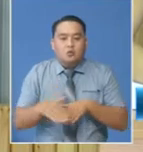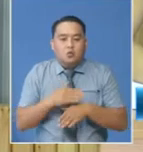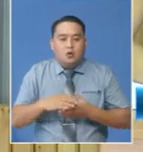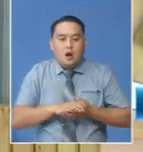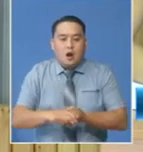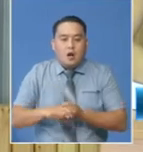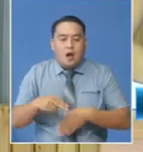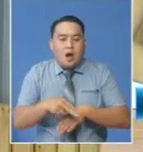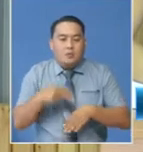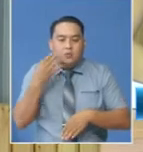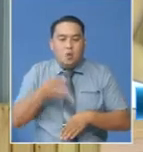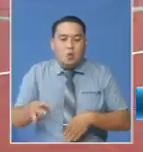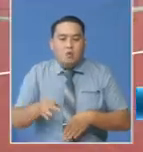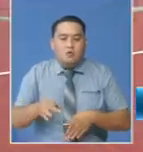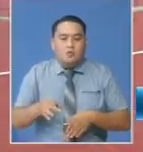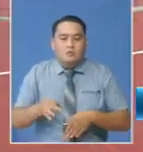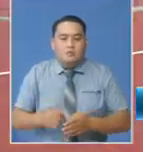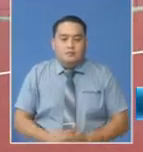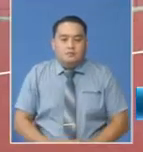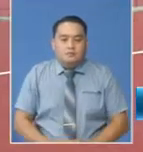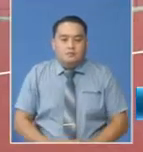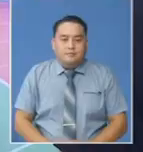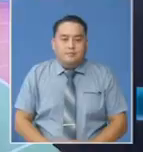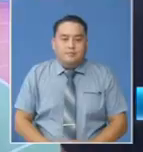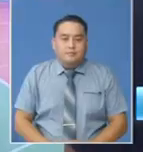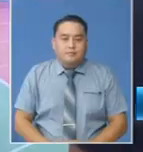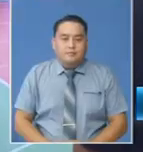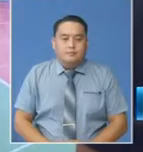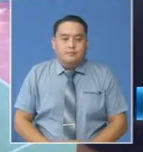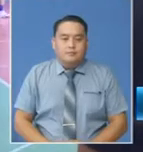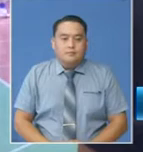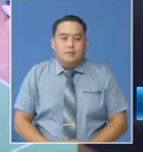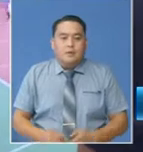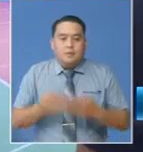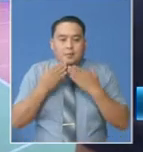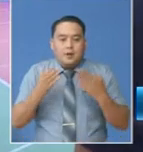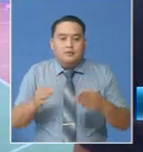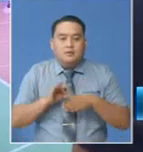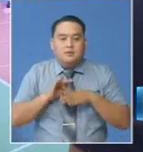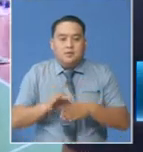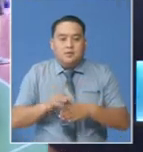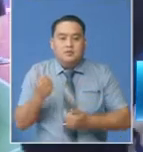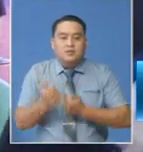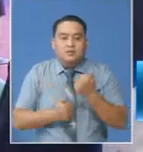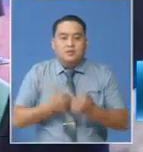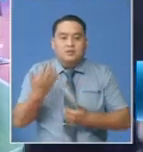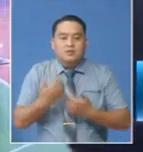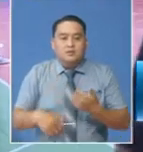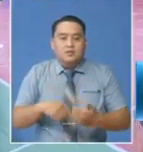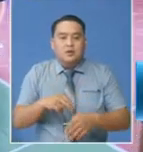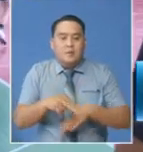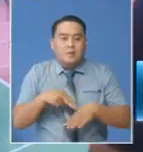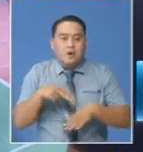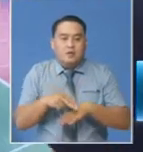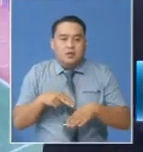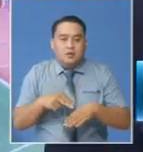ДВД области также в числе фаворитов. На последнем прошедшем спартакиаде области среди силовых структур